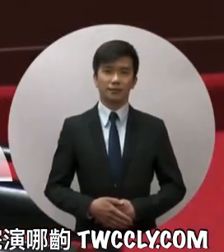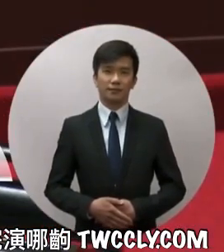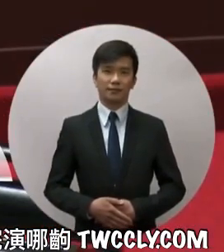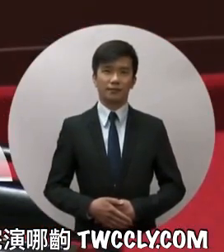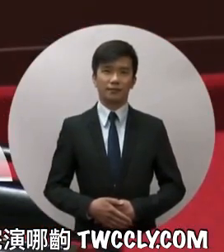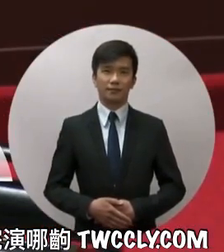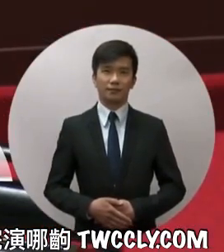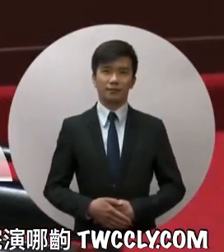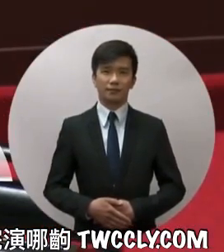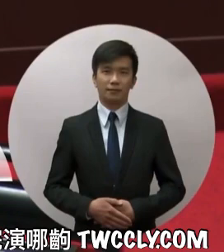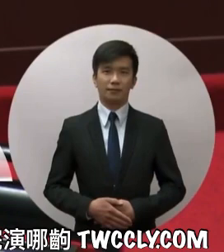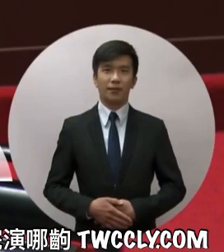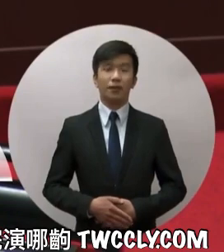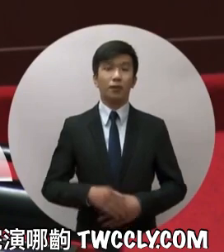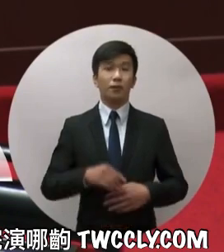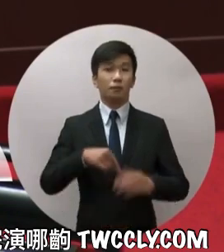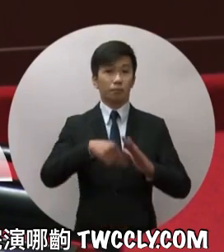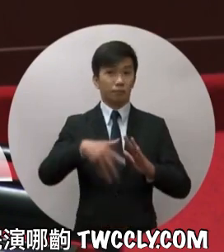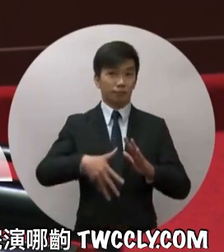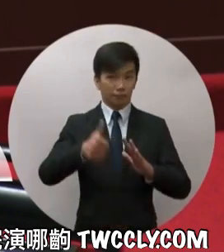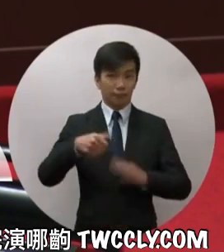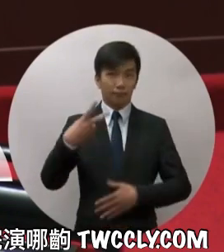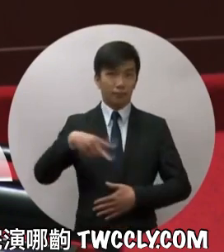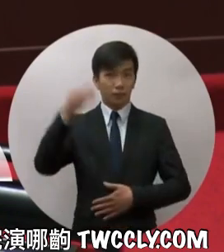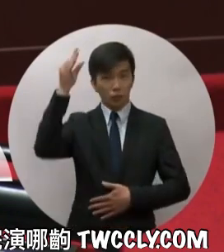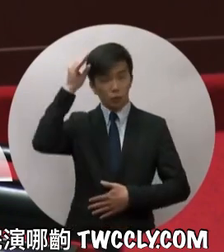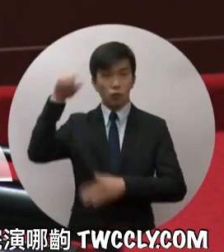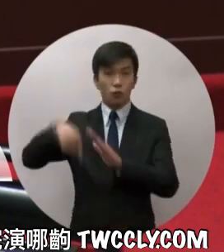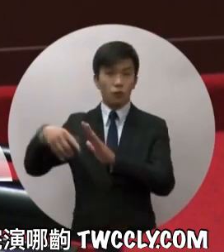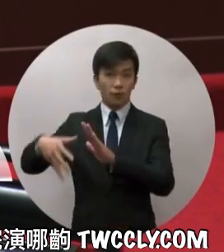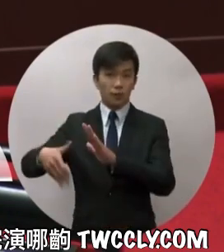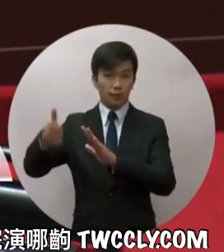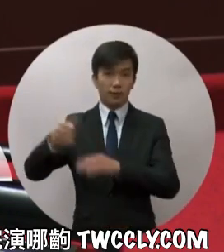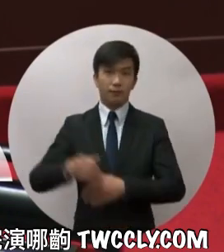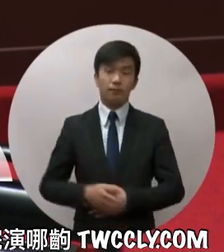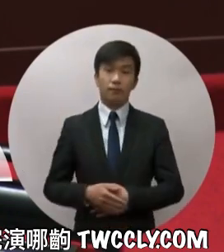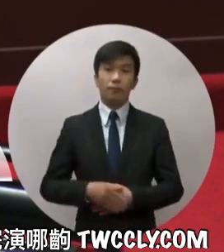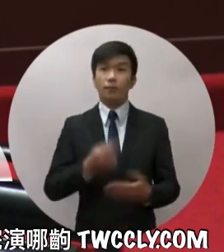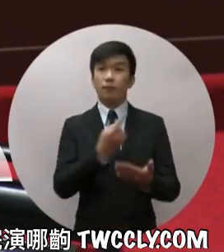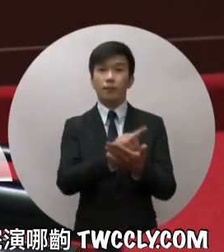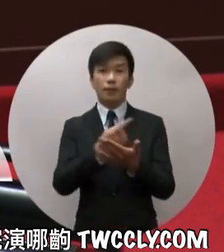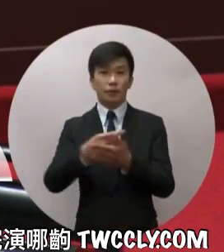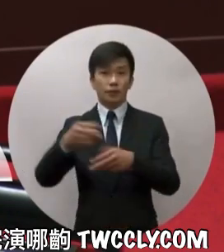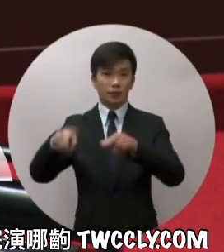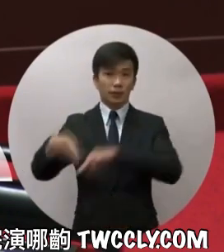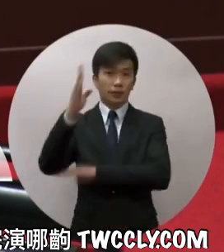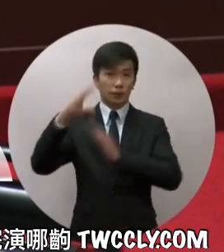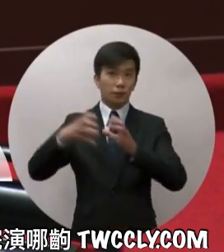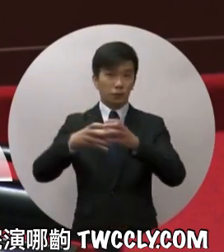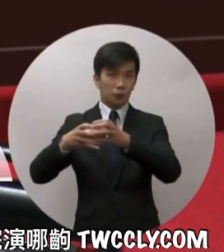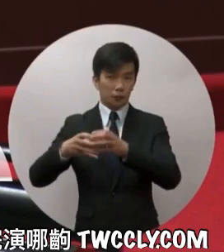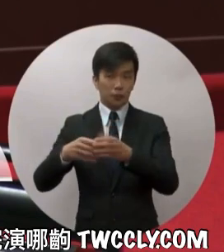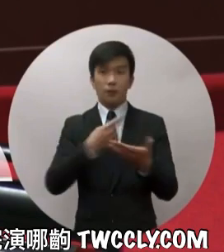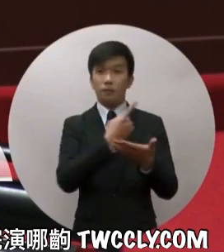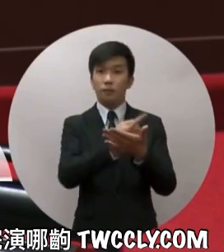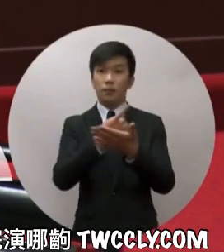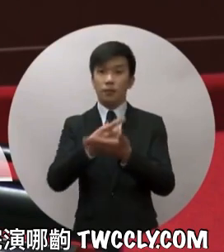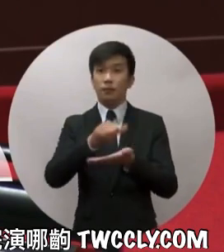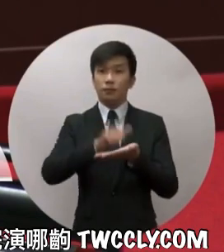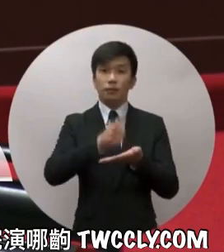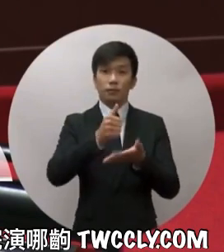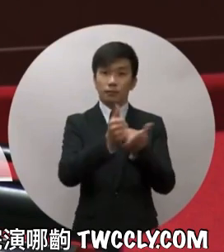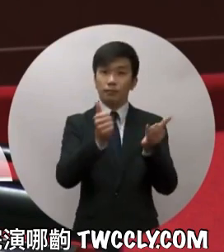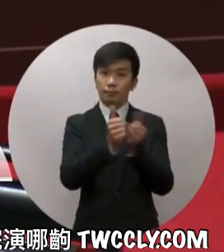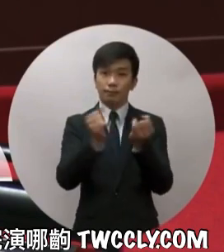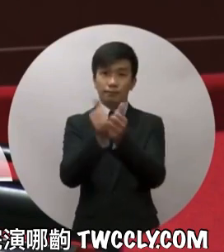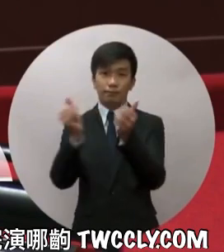主席蔡副院長在座蘇院長及行政團隊各位委員各位媒體記者先生小姐